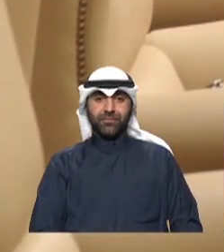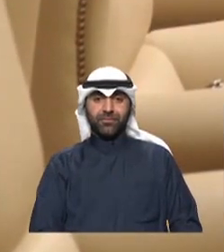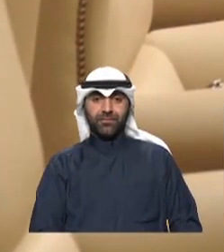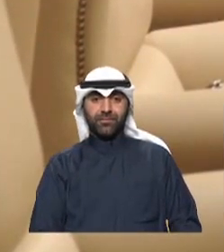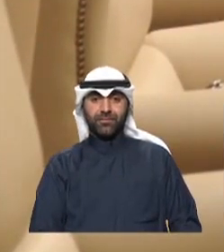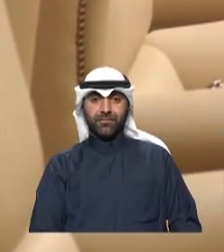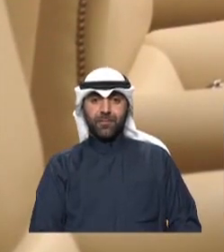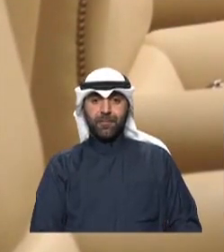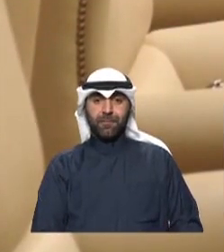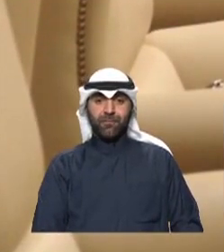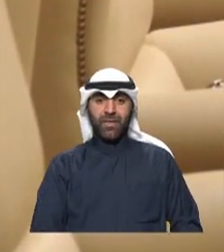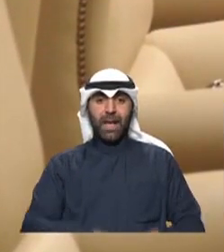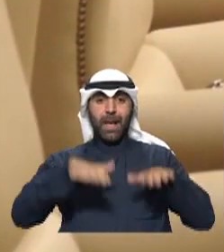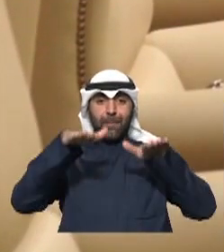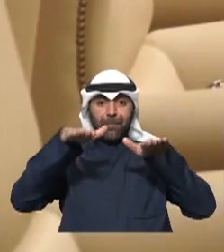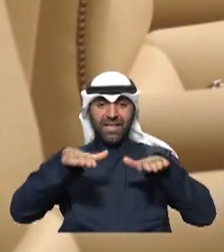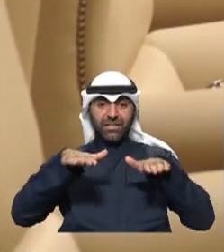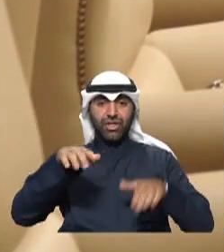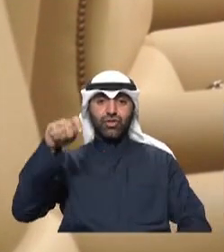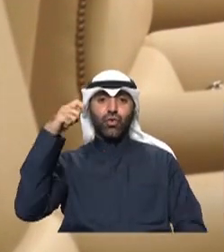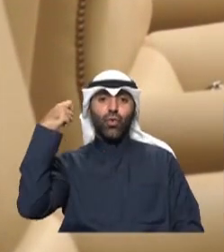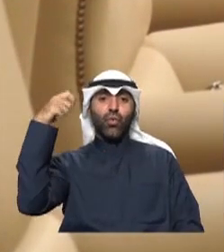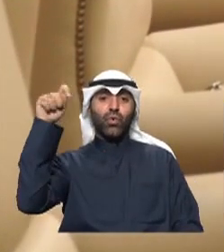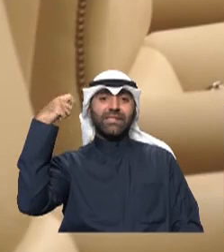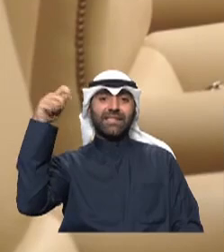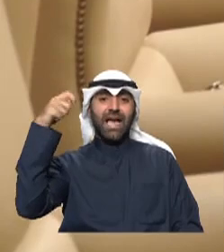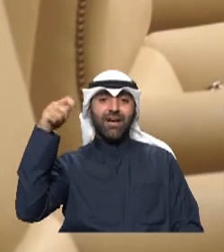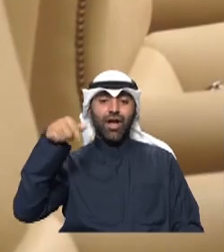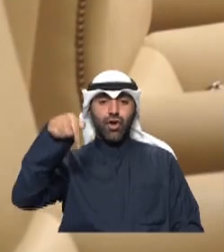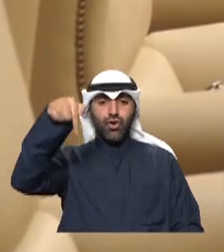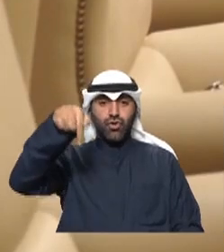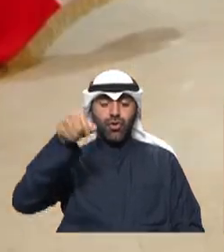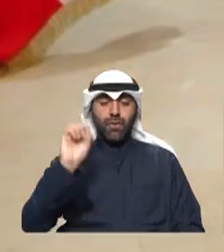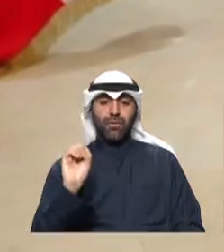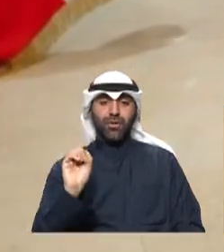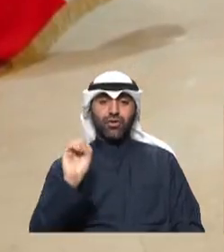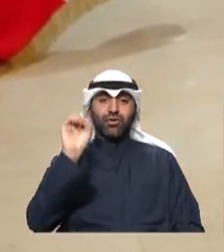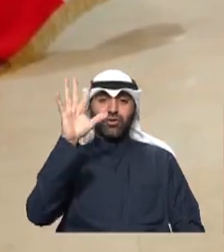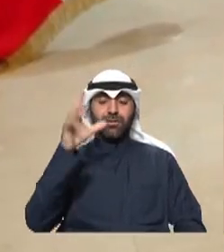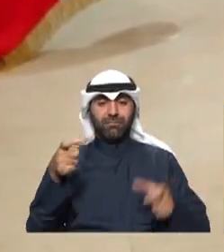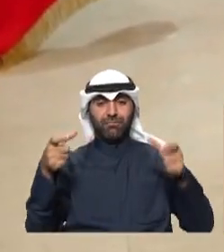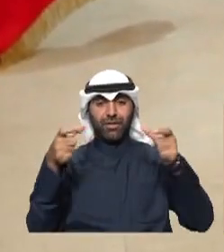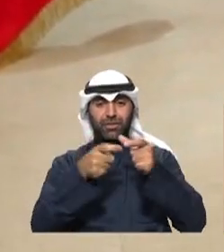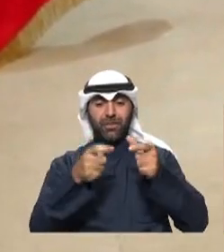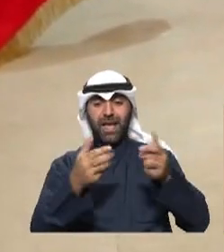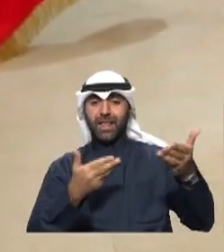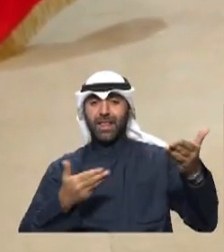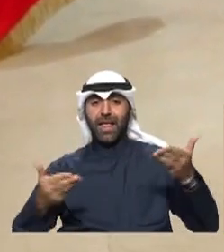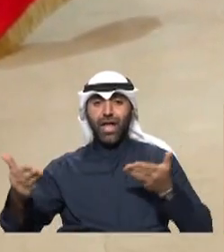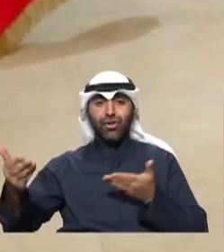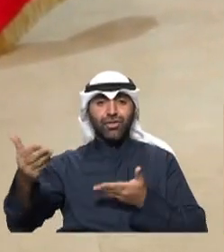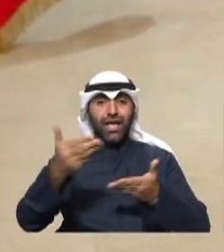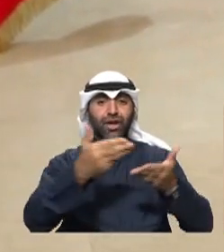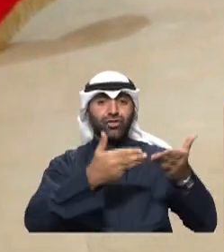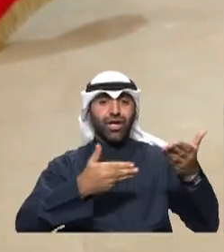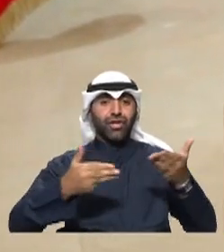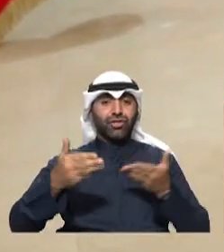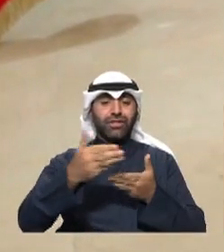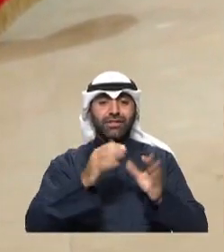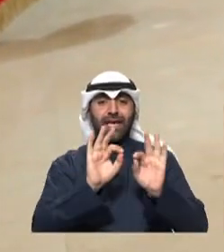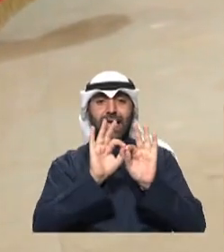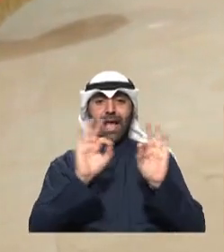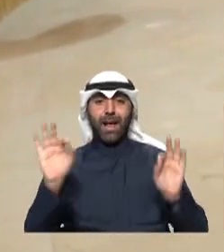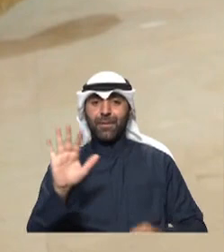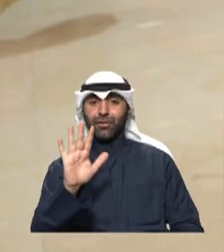وحتى مجلس الوزراء علما في مستوى الاجتماعي بمغادره حضره صاحب السمو امير البلاد الشيخ نواف الاحمد الجابر الصباح